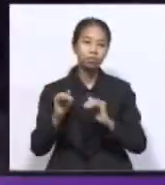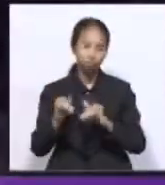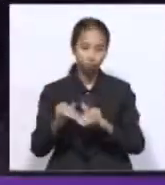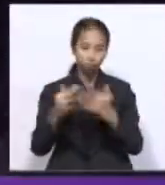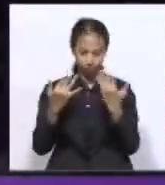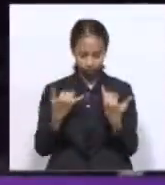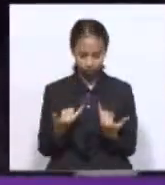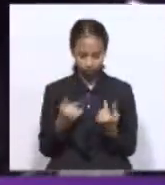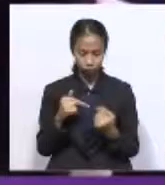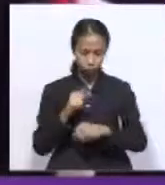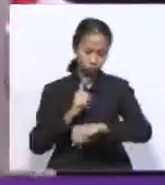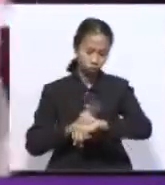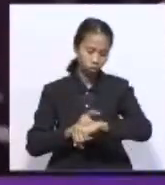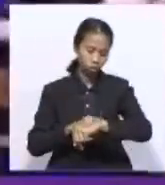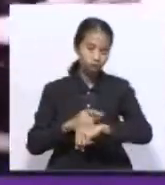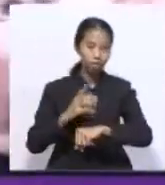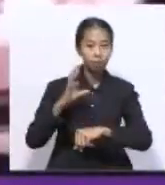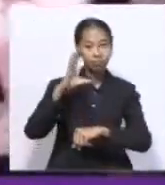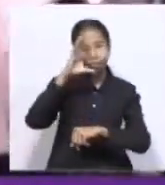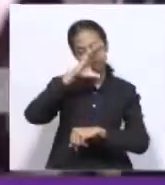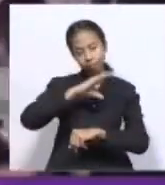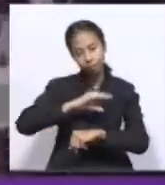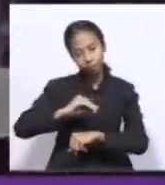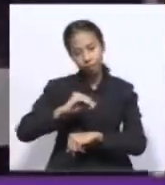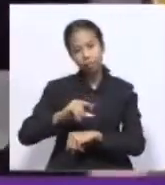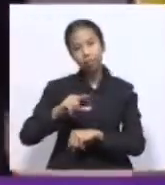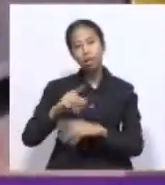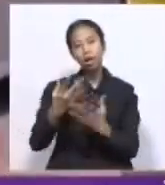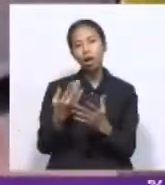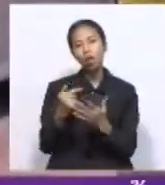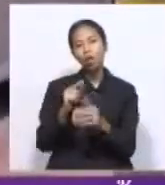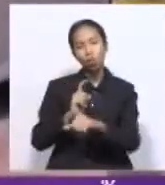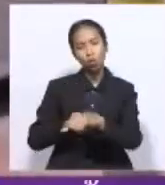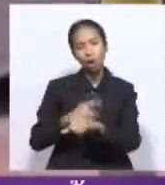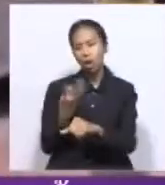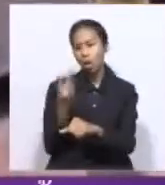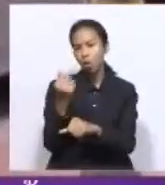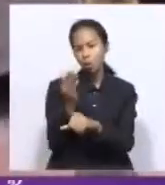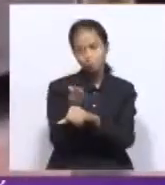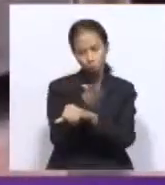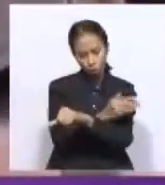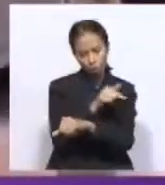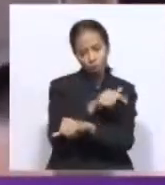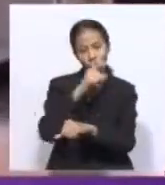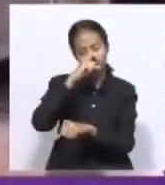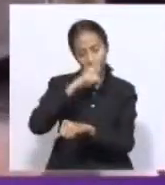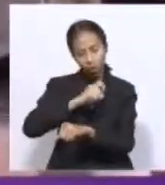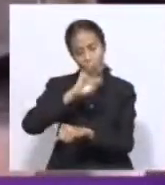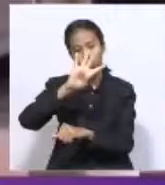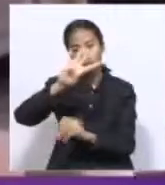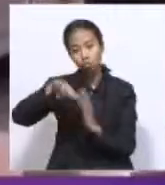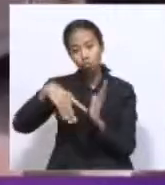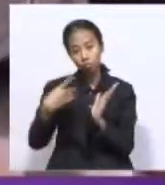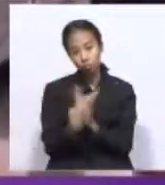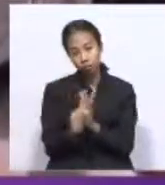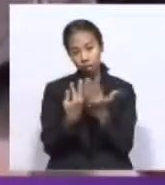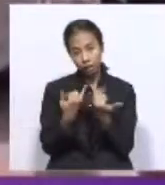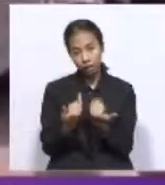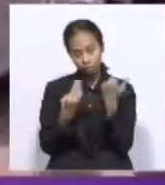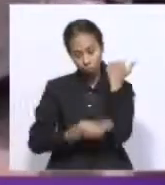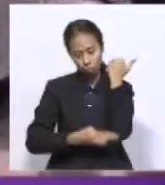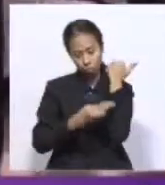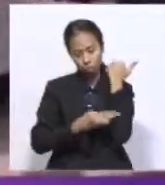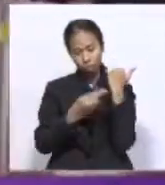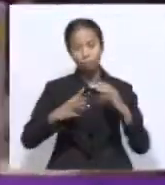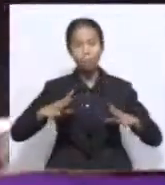ลา 20:40 นตามเวลาท้องถิ่นซึ่งเร็วกว่าประเทศไทย4 ชั่วโมงค่ะก็ได้เข้าไปพักยังโรงแรม